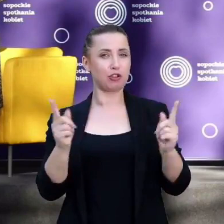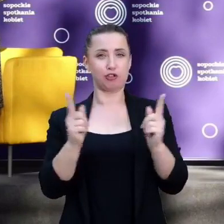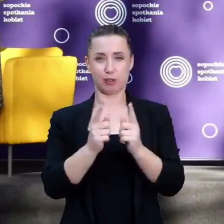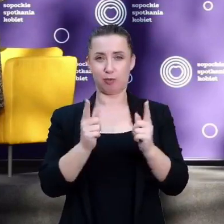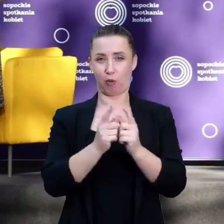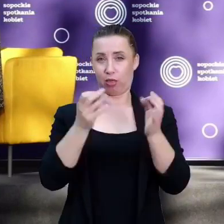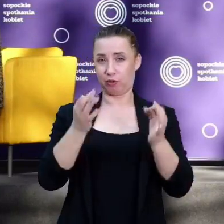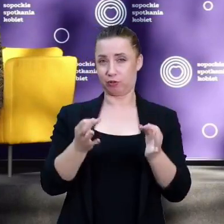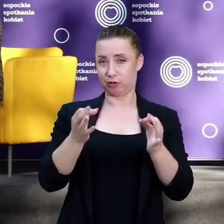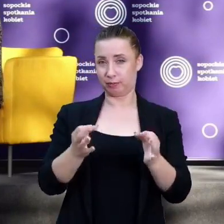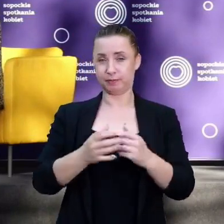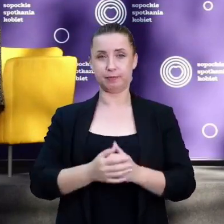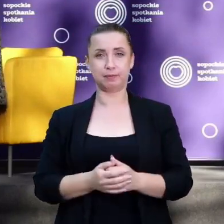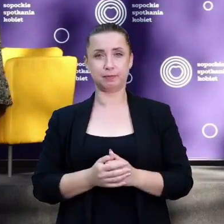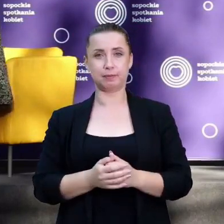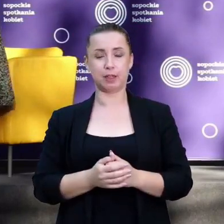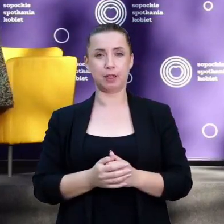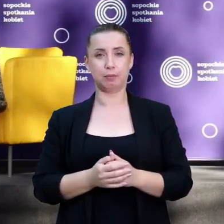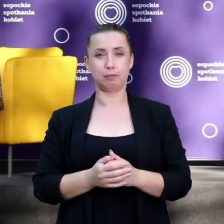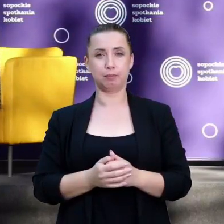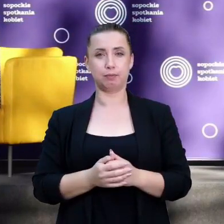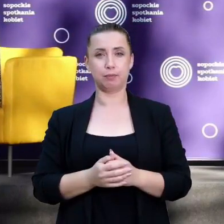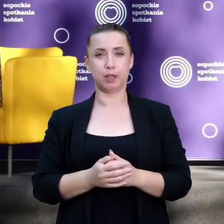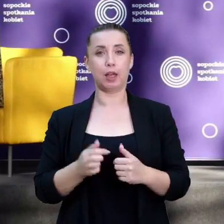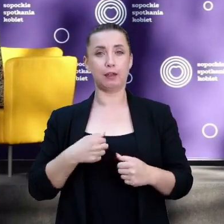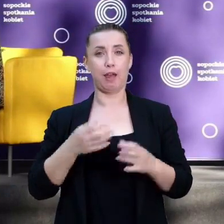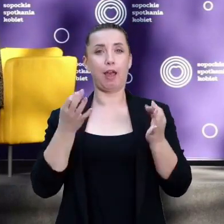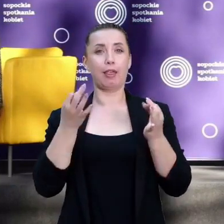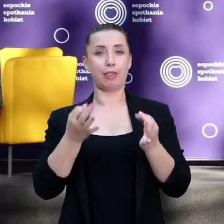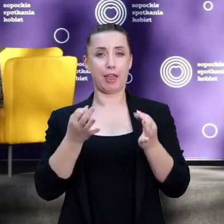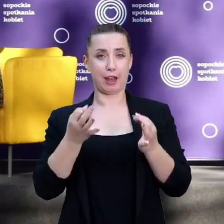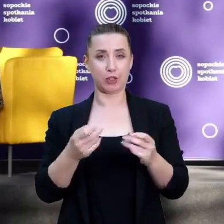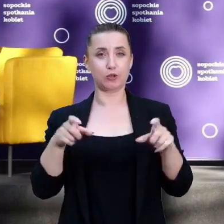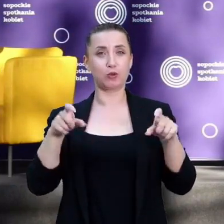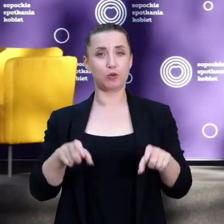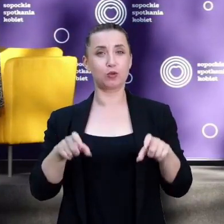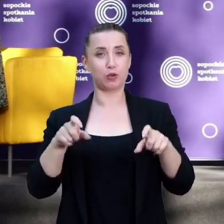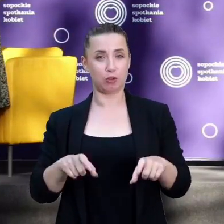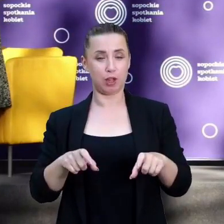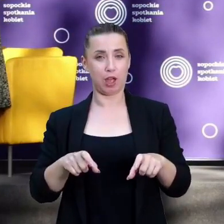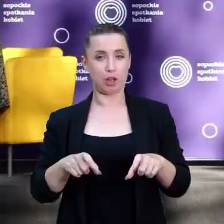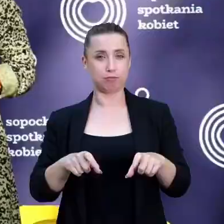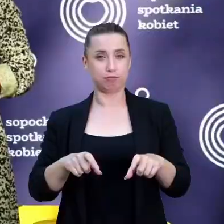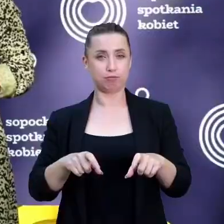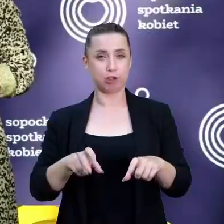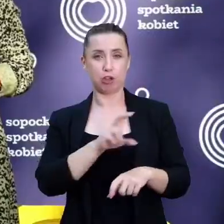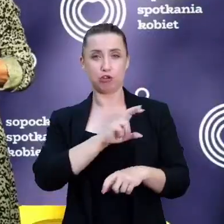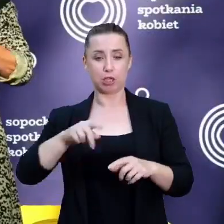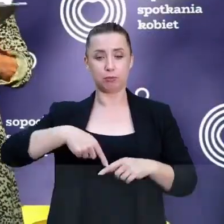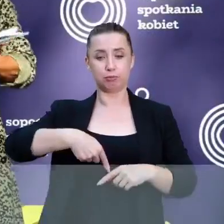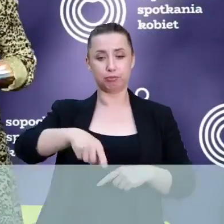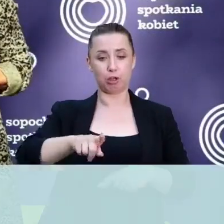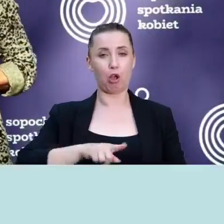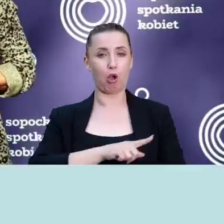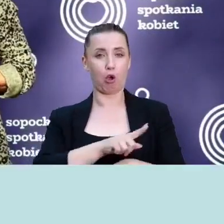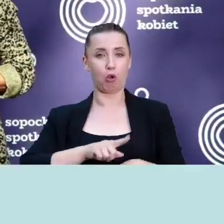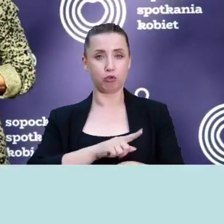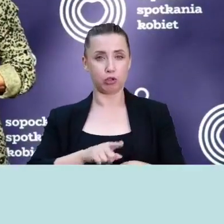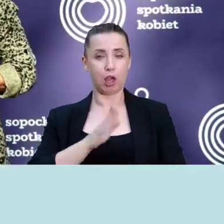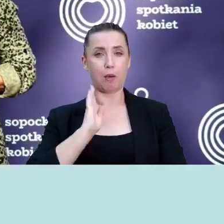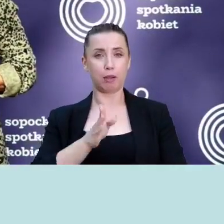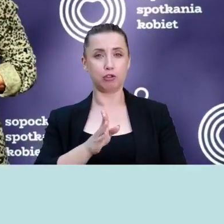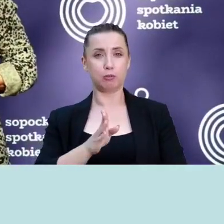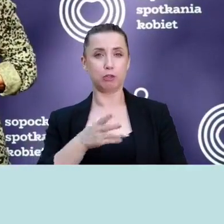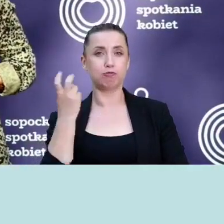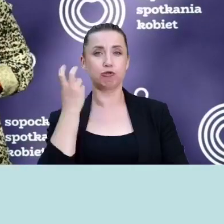w tym spotkaniu. Pozwolicie, że teraz usiądę i przez godzinę będziemy myśleć, rozmawiać z waszym udziałem,